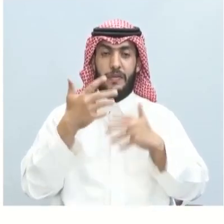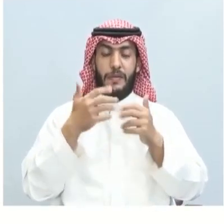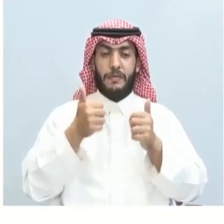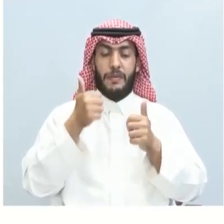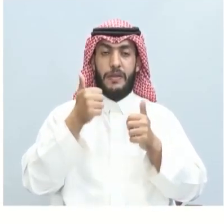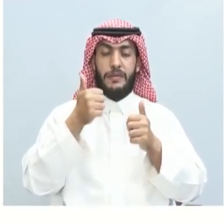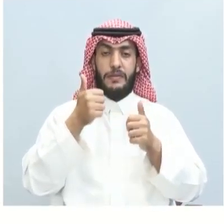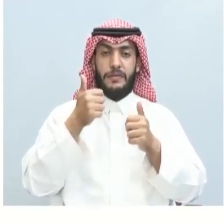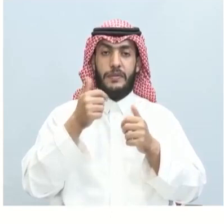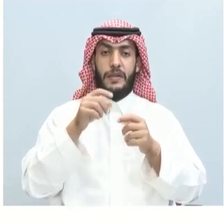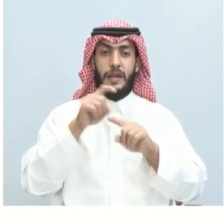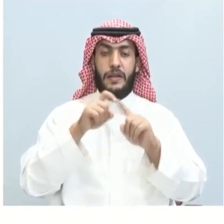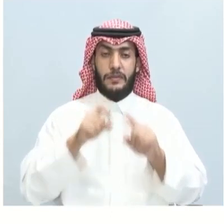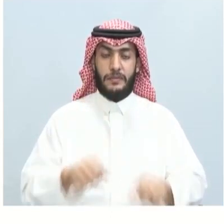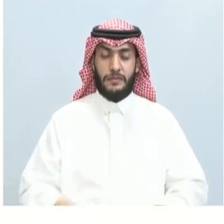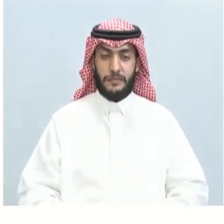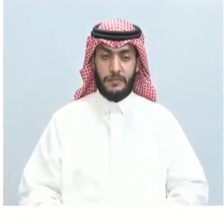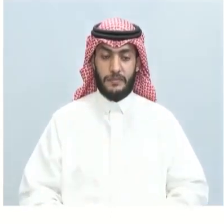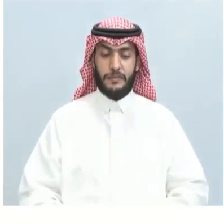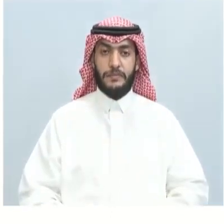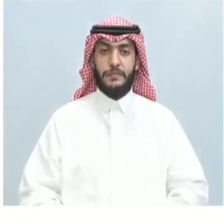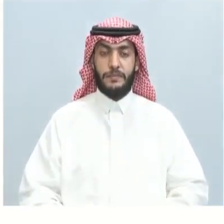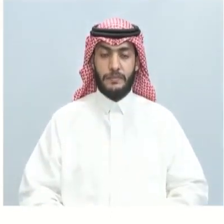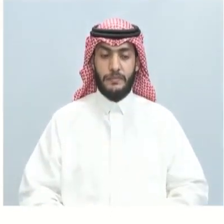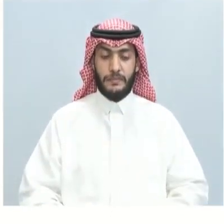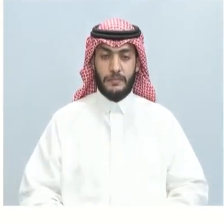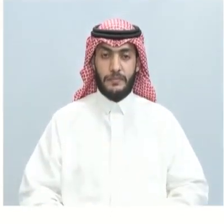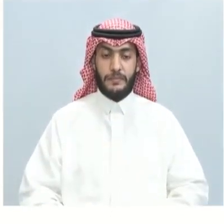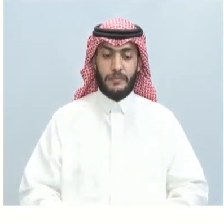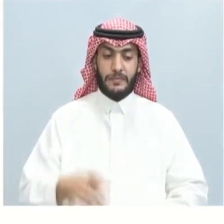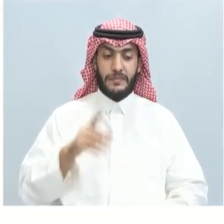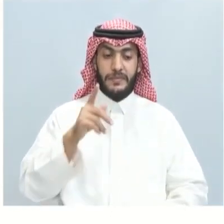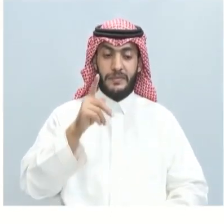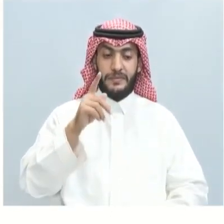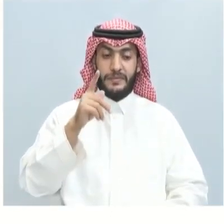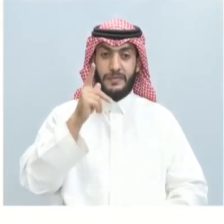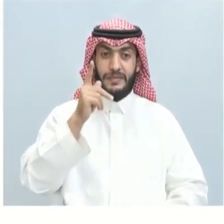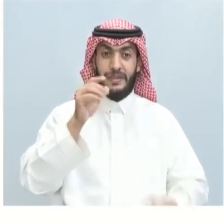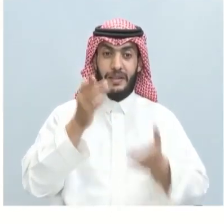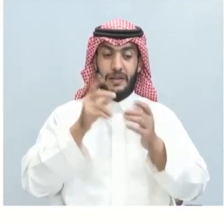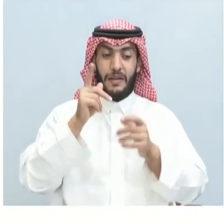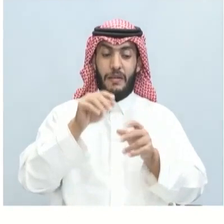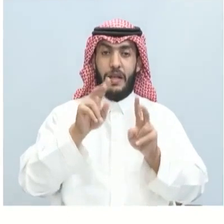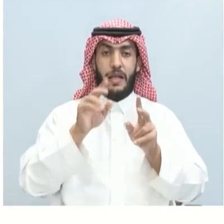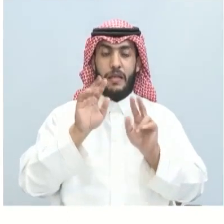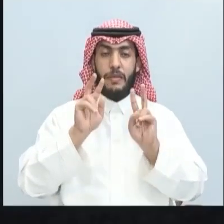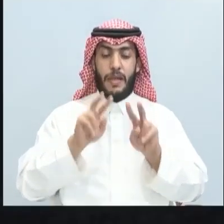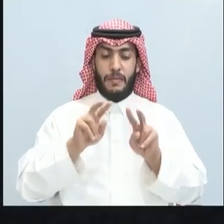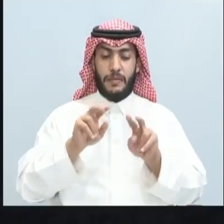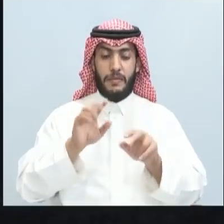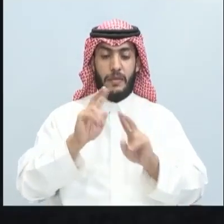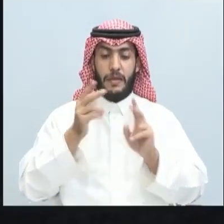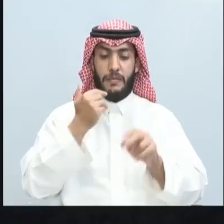لتكوين النواه بالنسبه لقيمه الكي اي كيو هنا ستكون ثابته